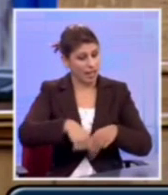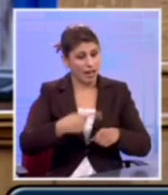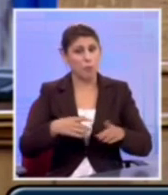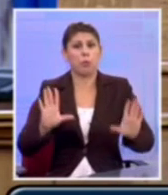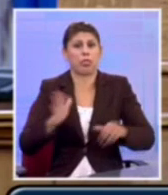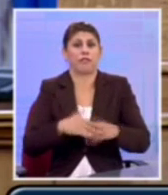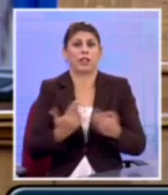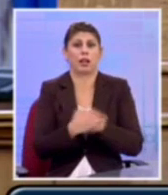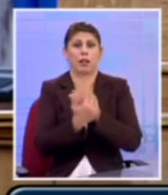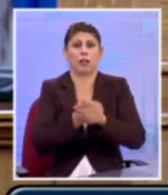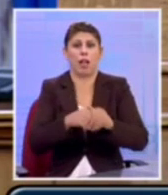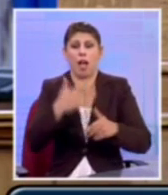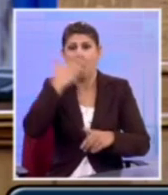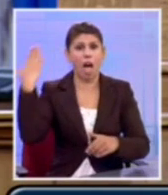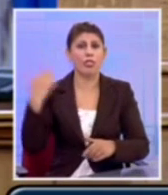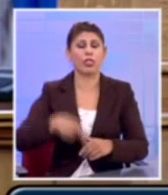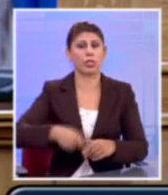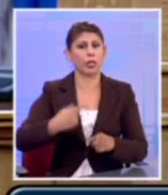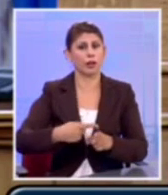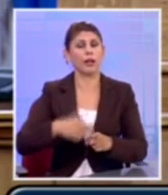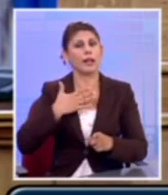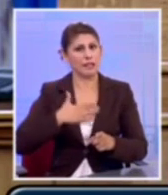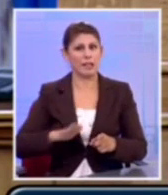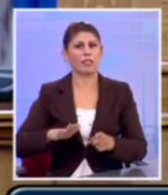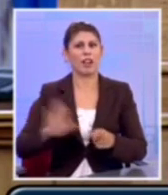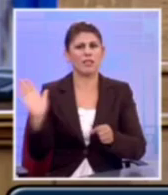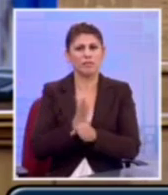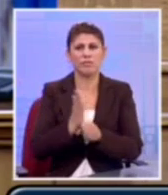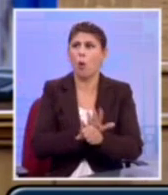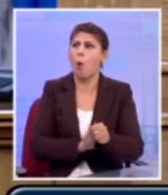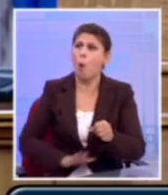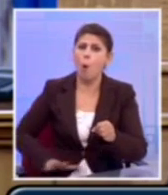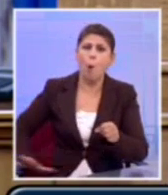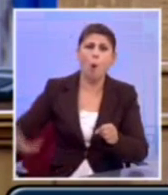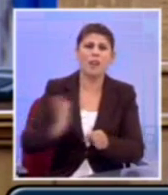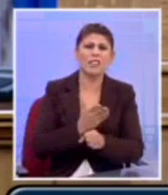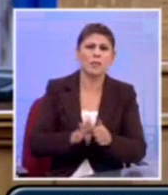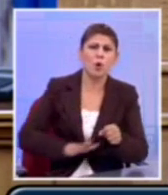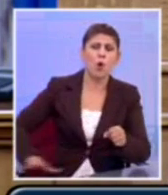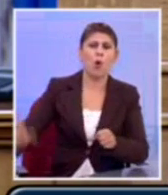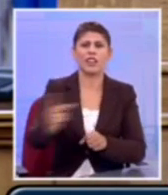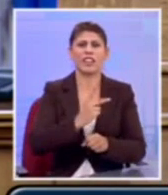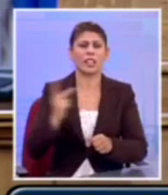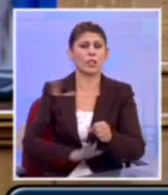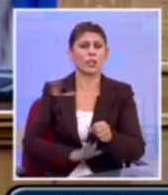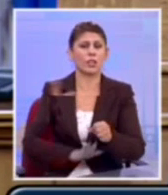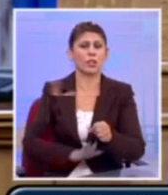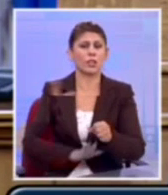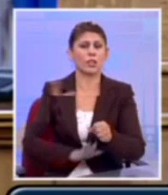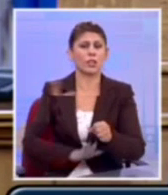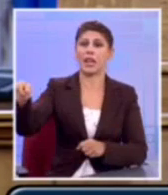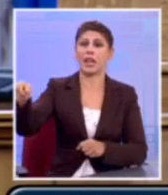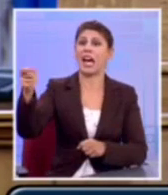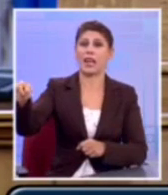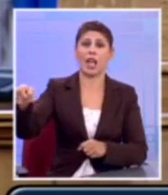και επιχειρείται να εξανδραποδιστεί μια κοινωνία στο όνομα αυτού του χρέους,